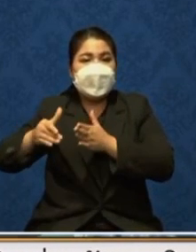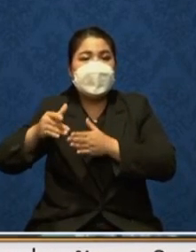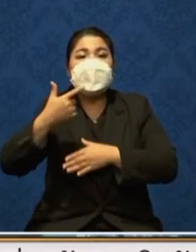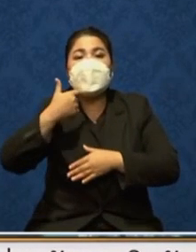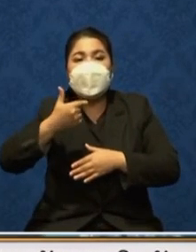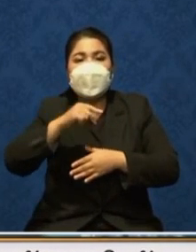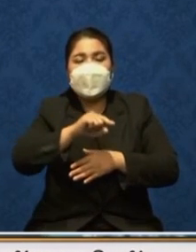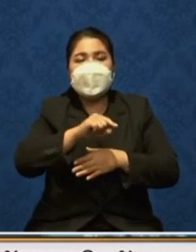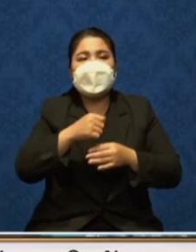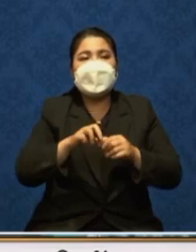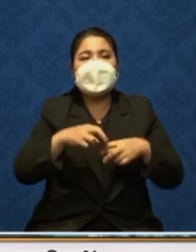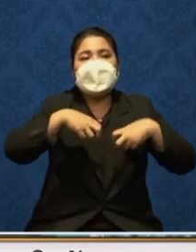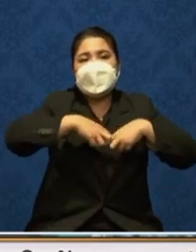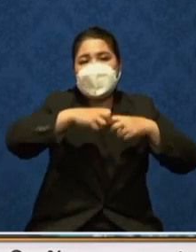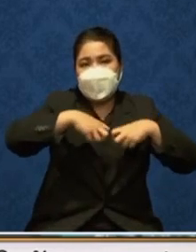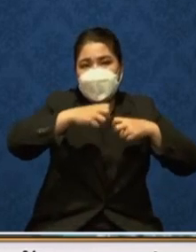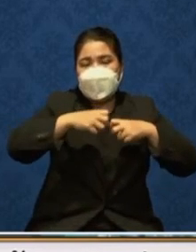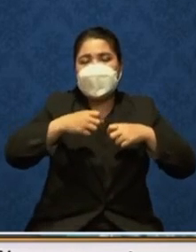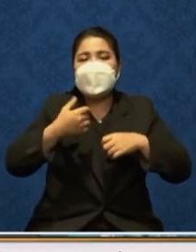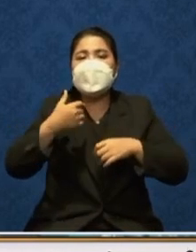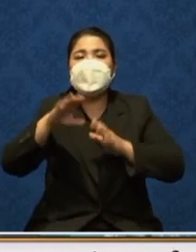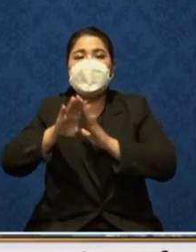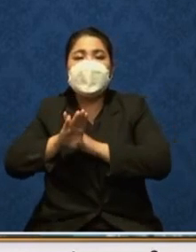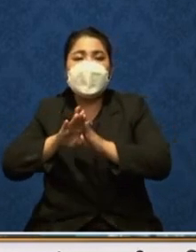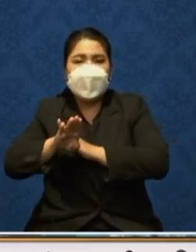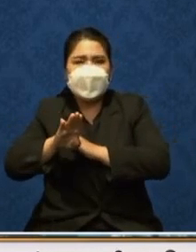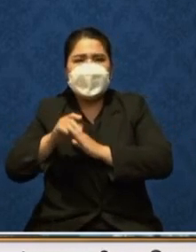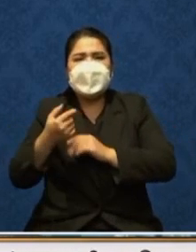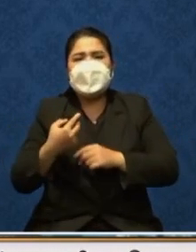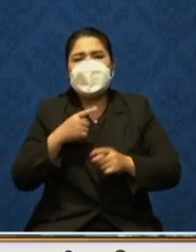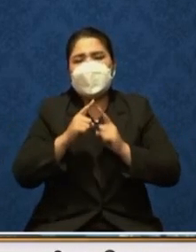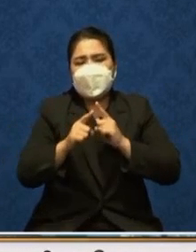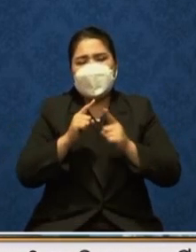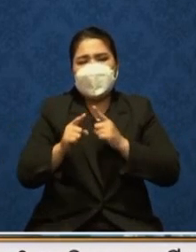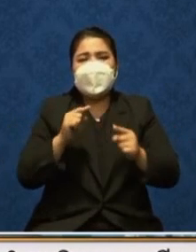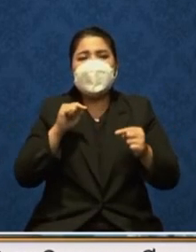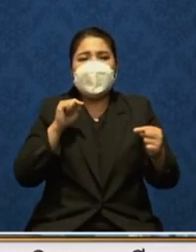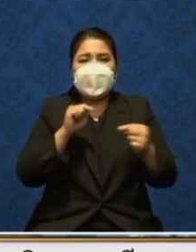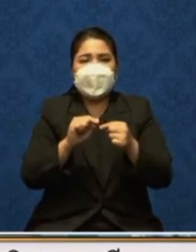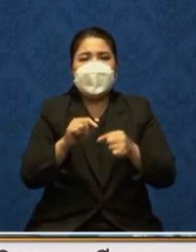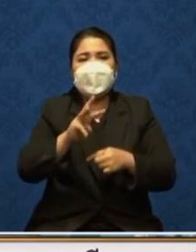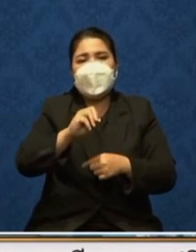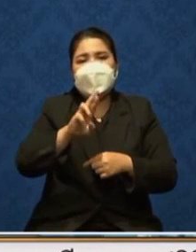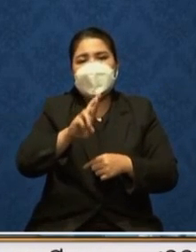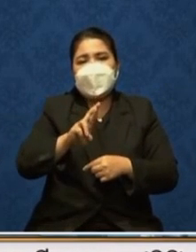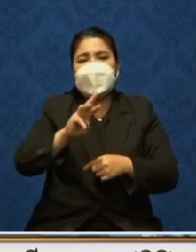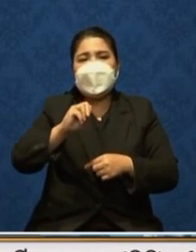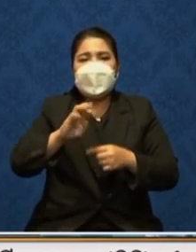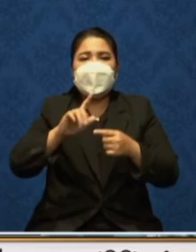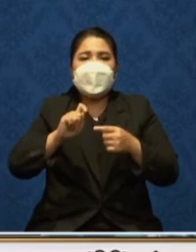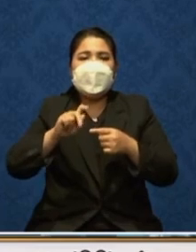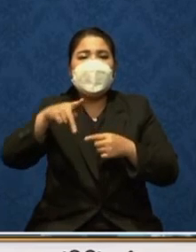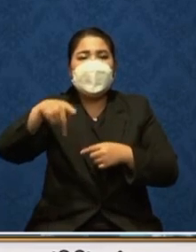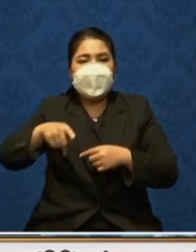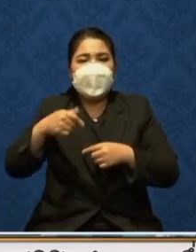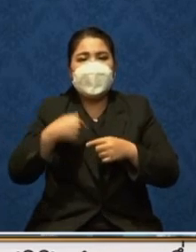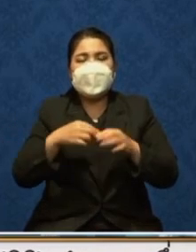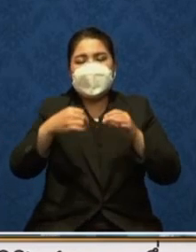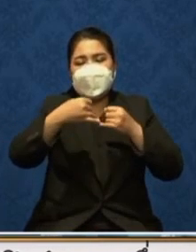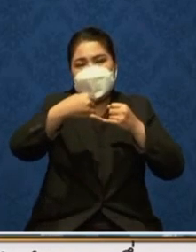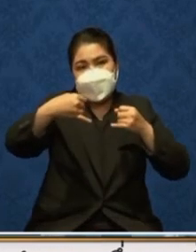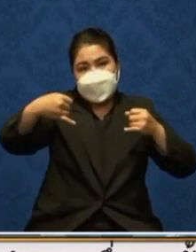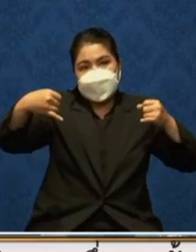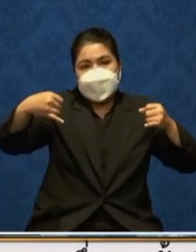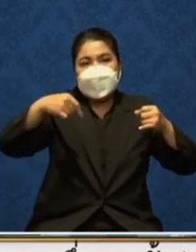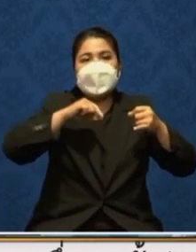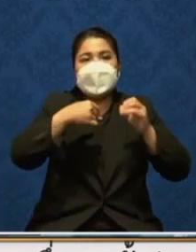คือ เมือง ซู ลินสิ่ ท kidney ร ปล คันด้ ก็คืฝ่อน สี น้เงิน ภาร จะ Higher